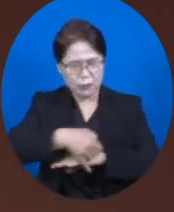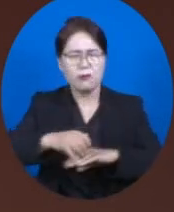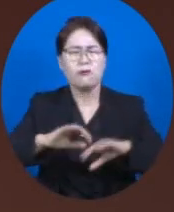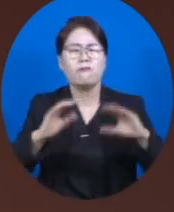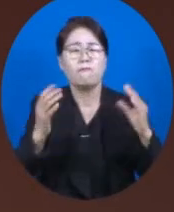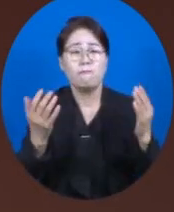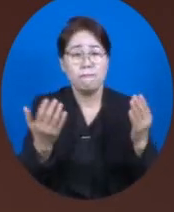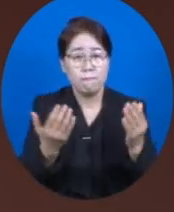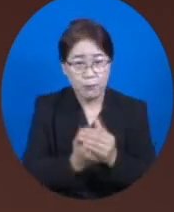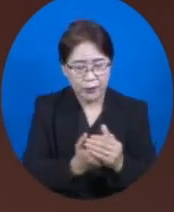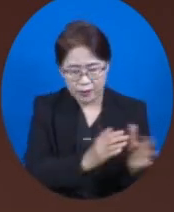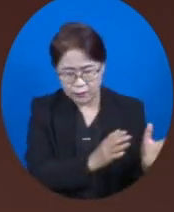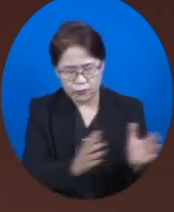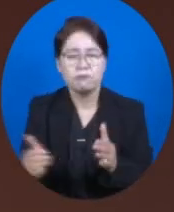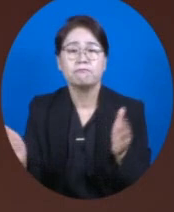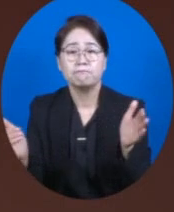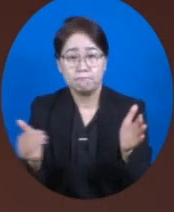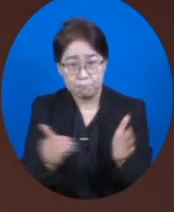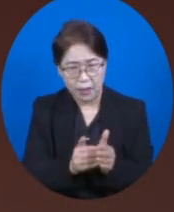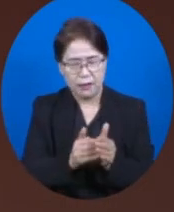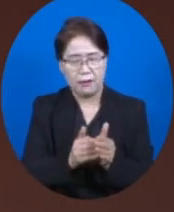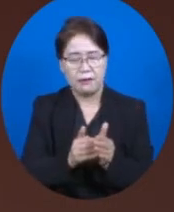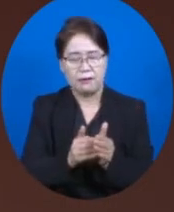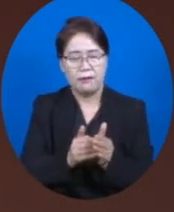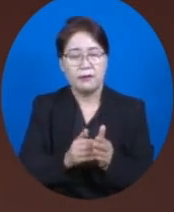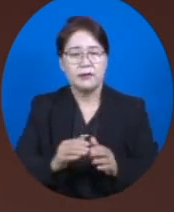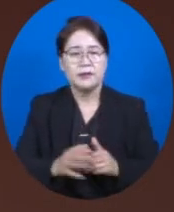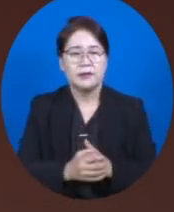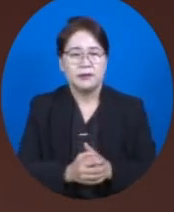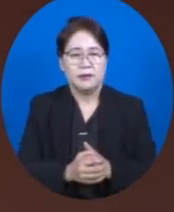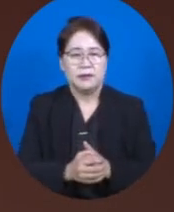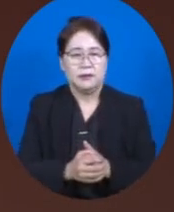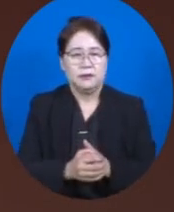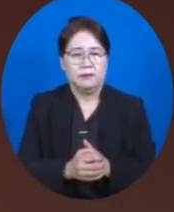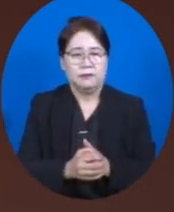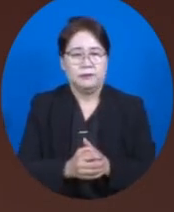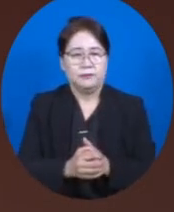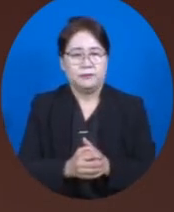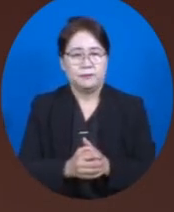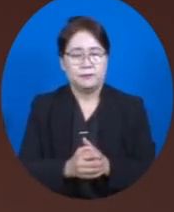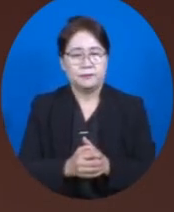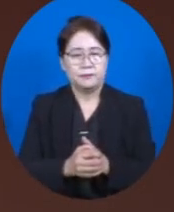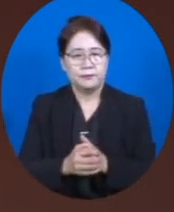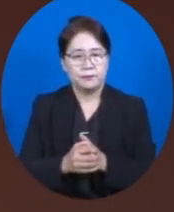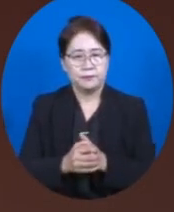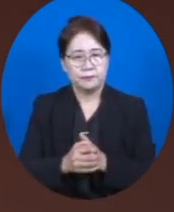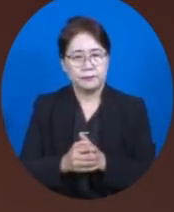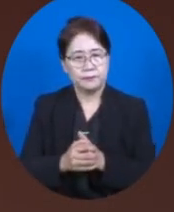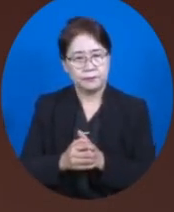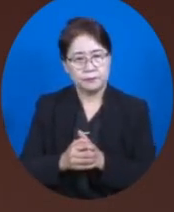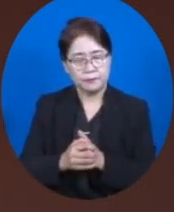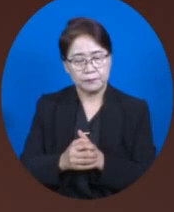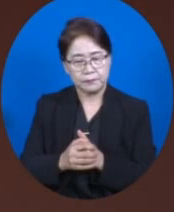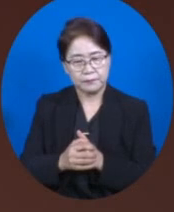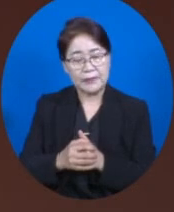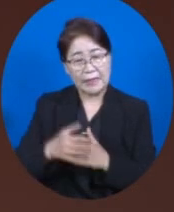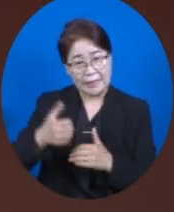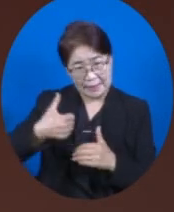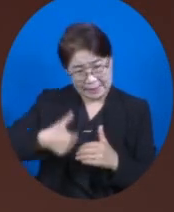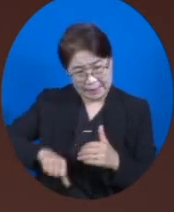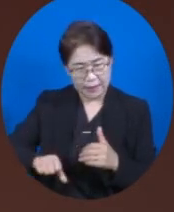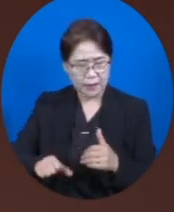완벽하게 준비하였습니다 이렇게 완벽하게 준비해서 아들 솔로몬에게 넘겨